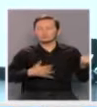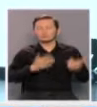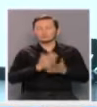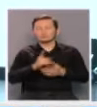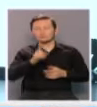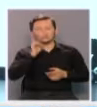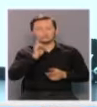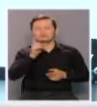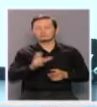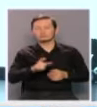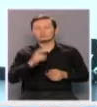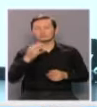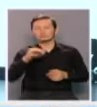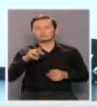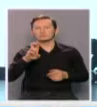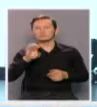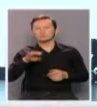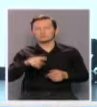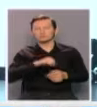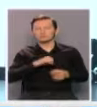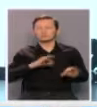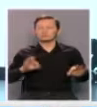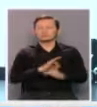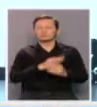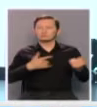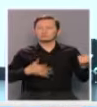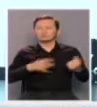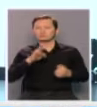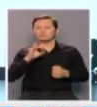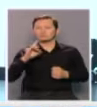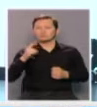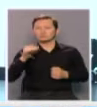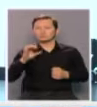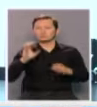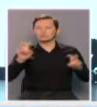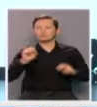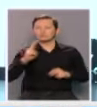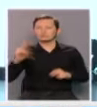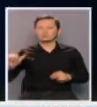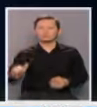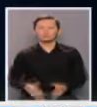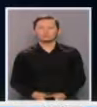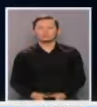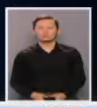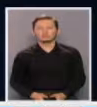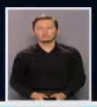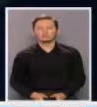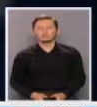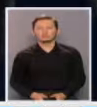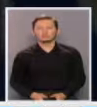из молодых талантов – Бейімбет Каримов, который исполнил кюй Нургиси Тлендиева «Акку».